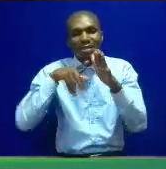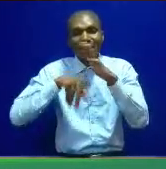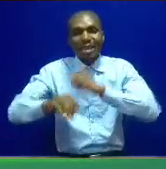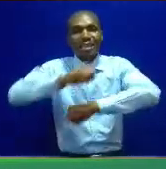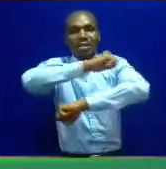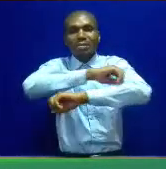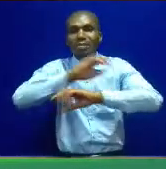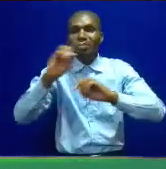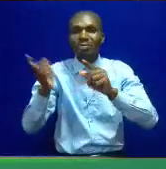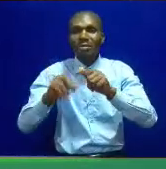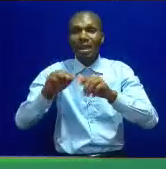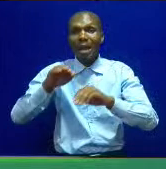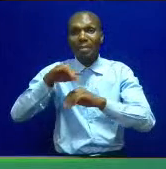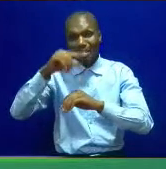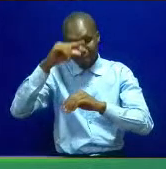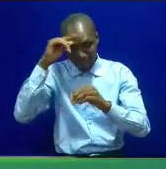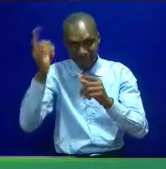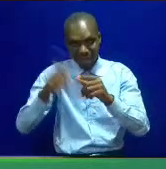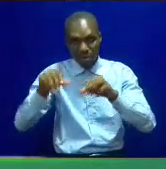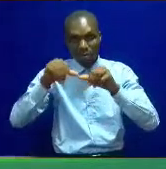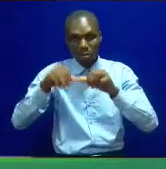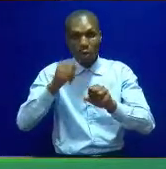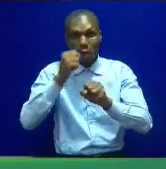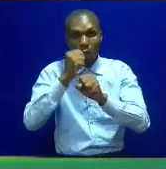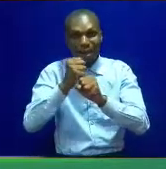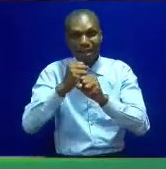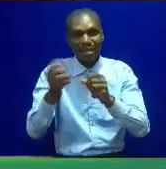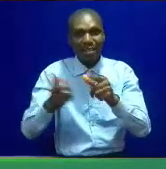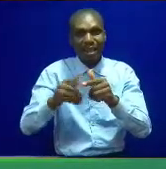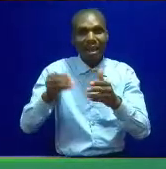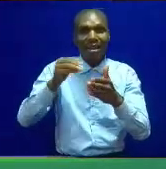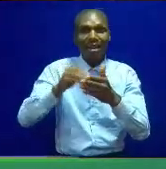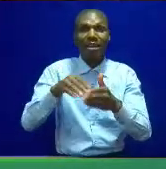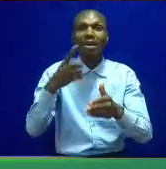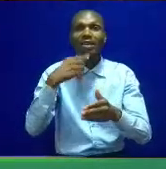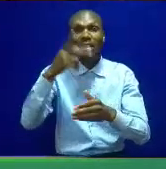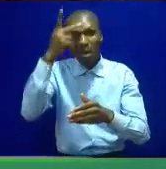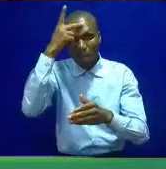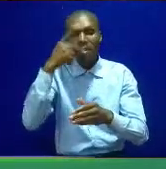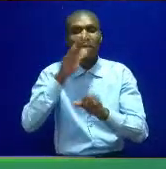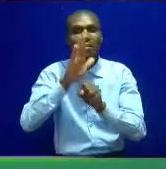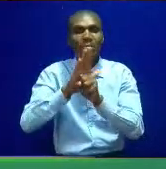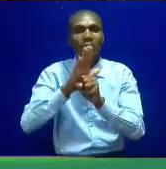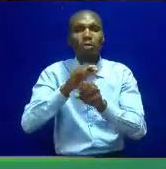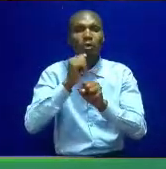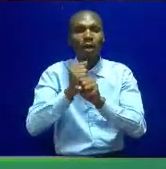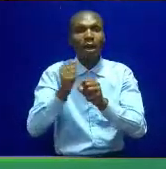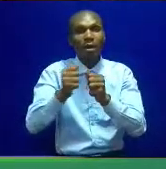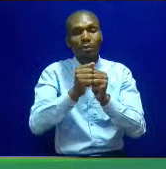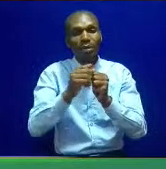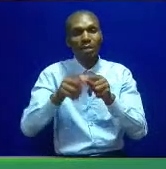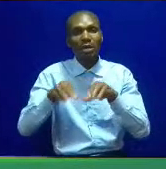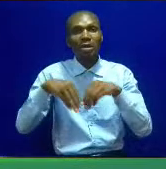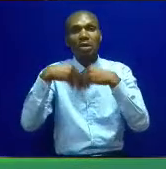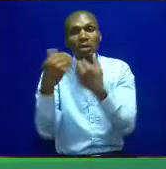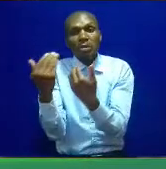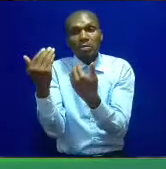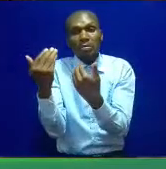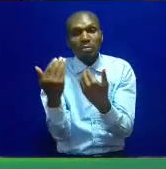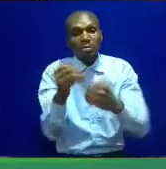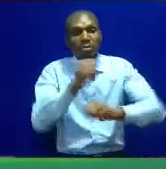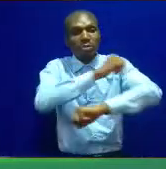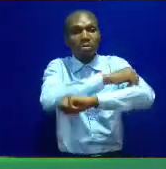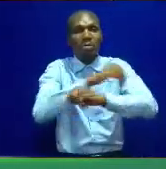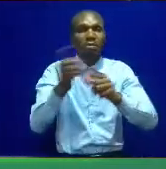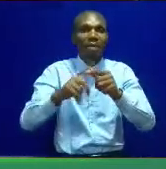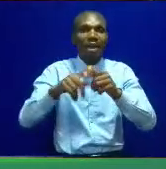sabe government amend in that subsidy and then na te bidia baibori bonse nyale ko work hard e kare baira bana baba ji school no nyobo kimo